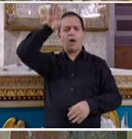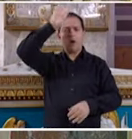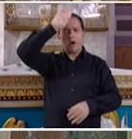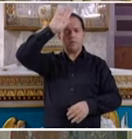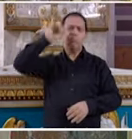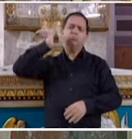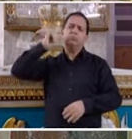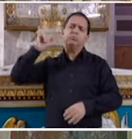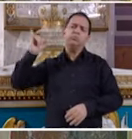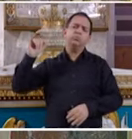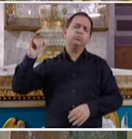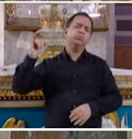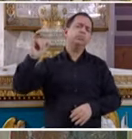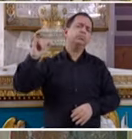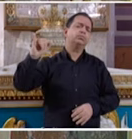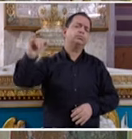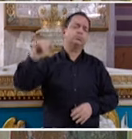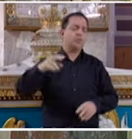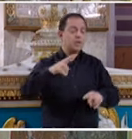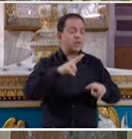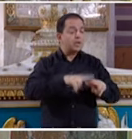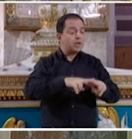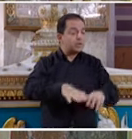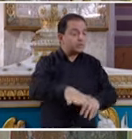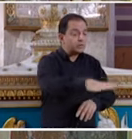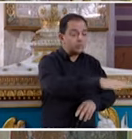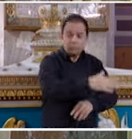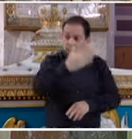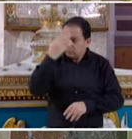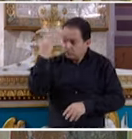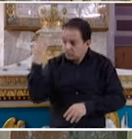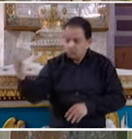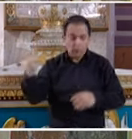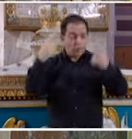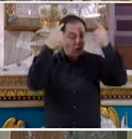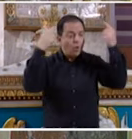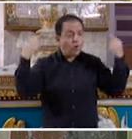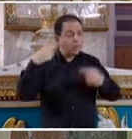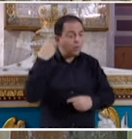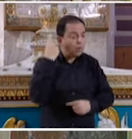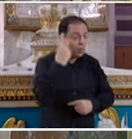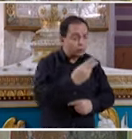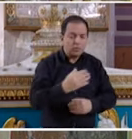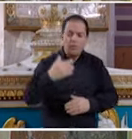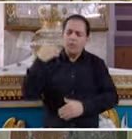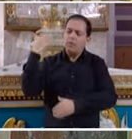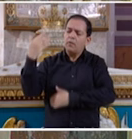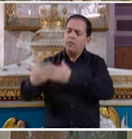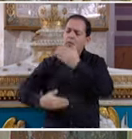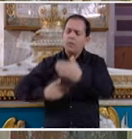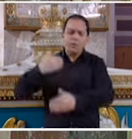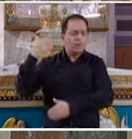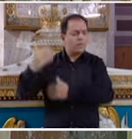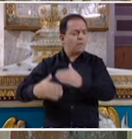αιώνα, ο Θεός ουσιών εις γενεών